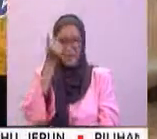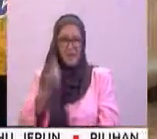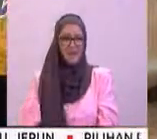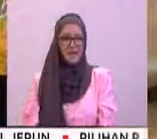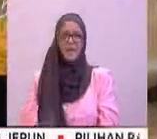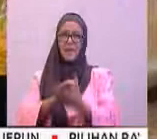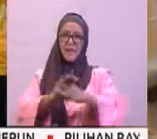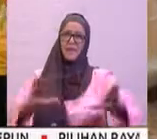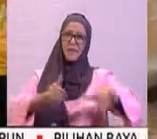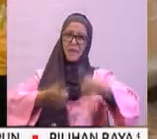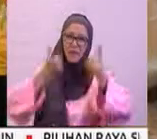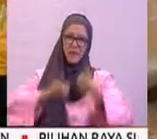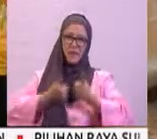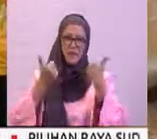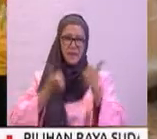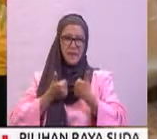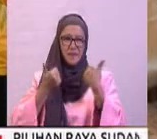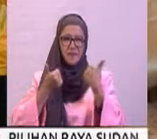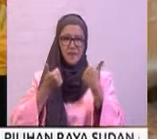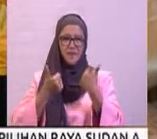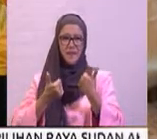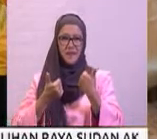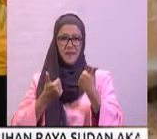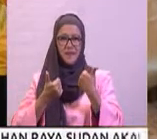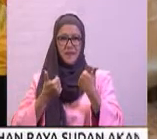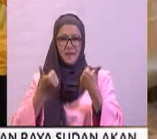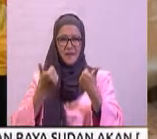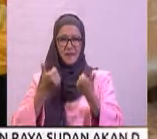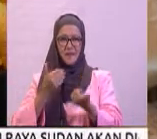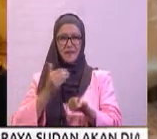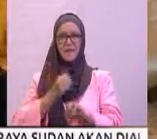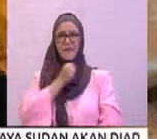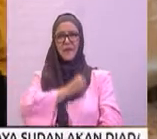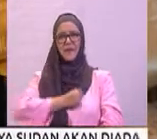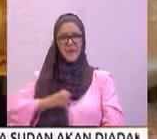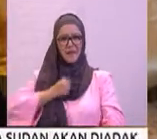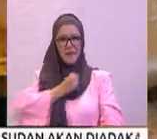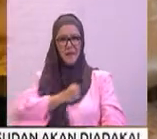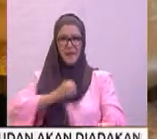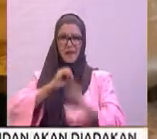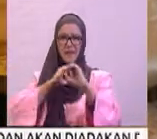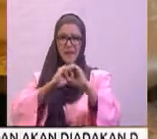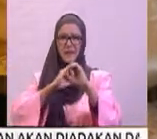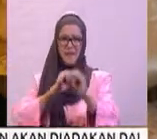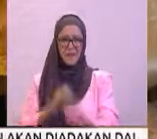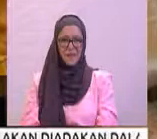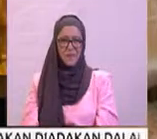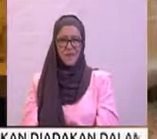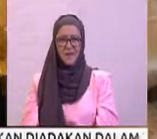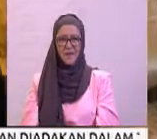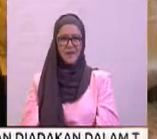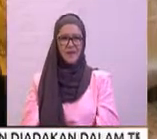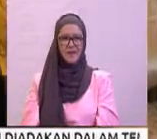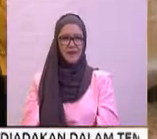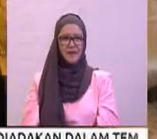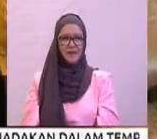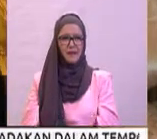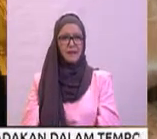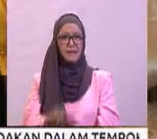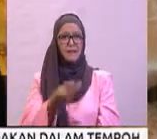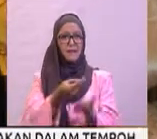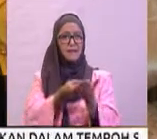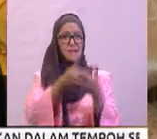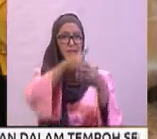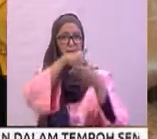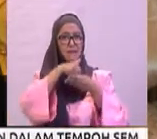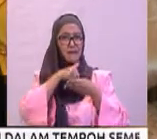Selamat Hari Raya Aidilfitri, maaf lahir batin. Sampai raya tu, maaf lahir batin. Duit raya tak ada? Itu